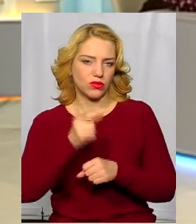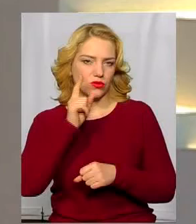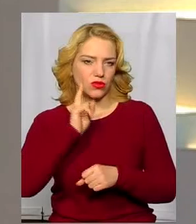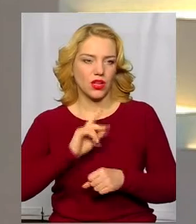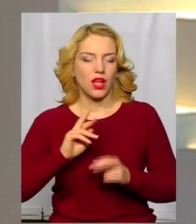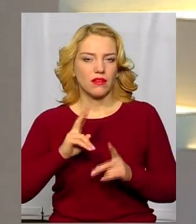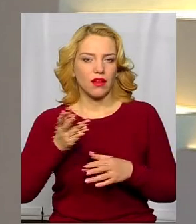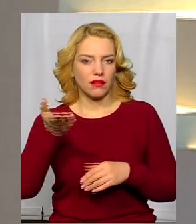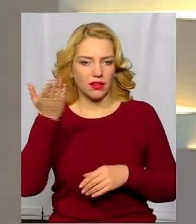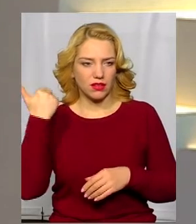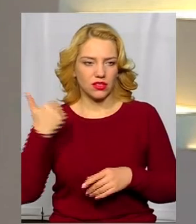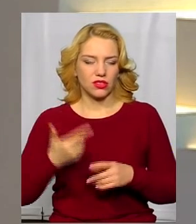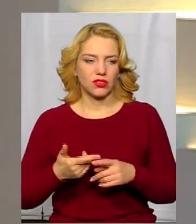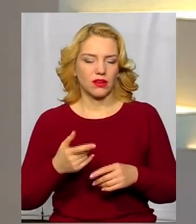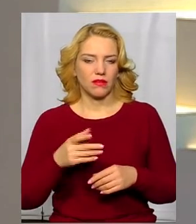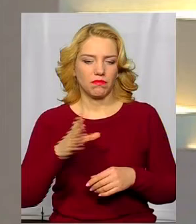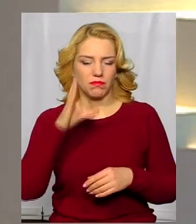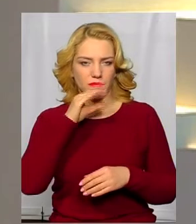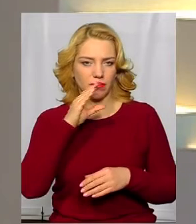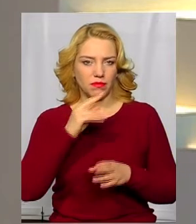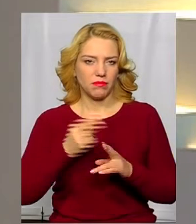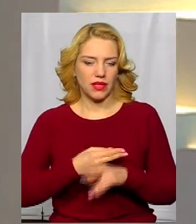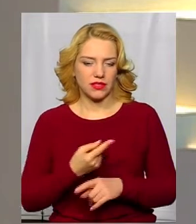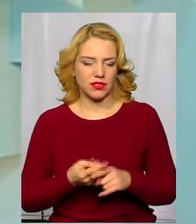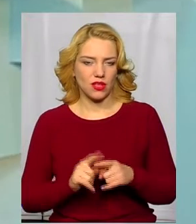як раніше от справлялись без нього?